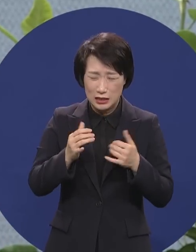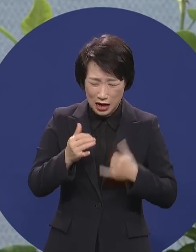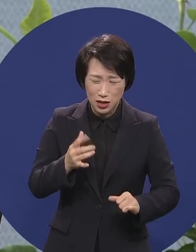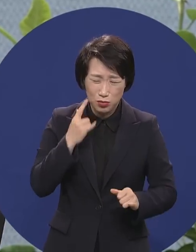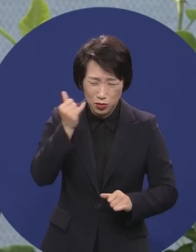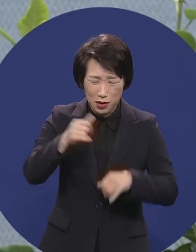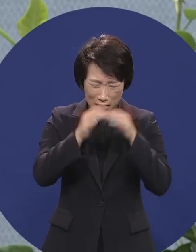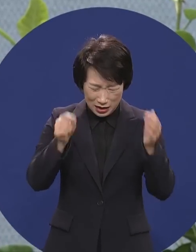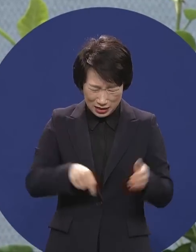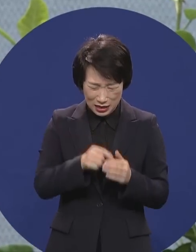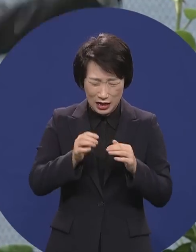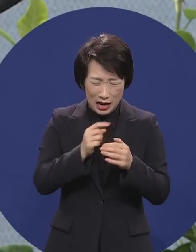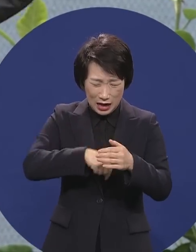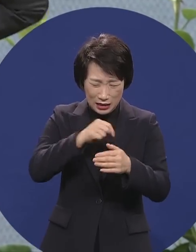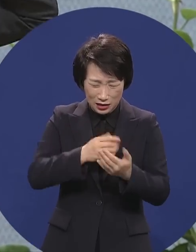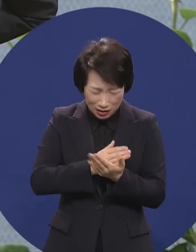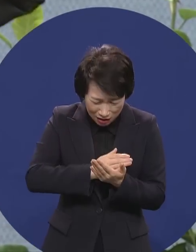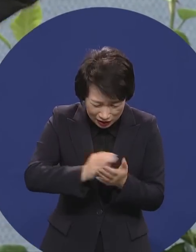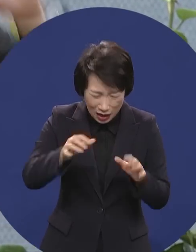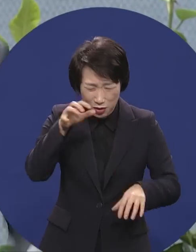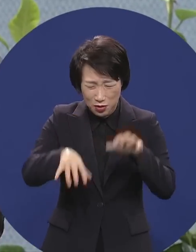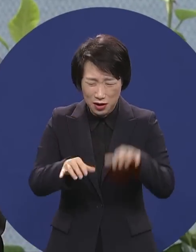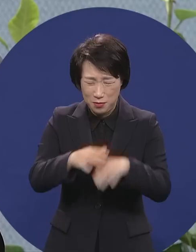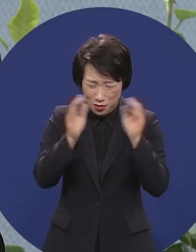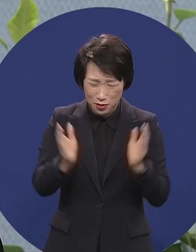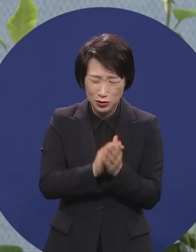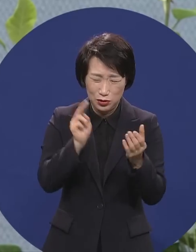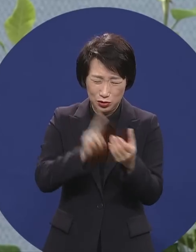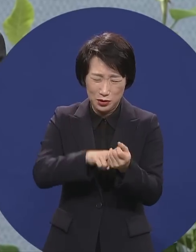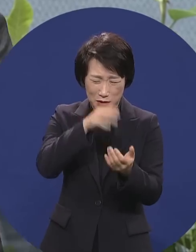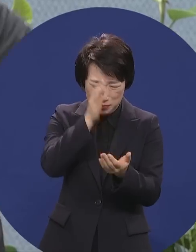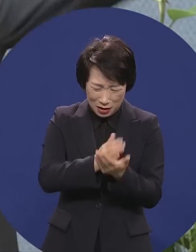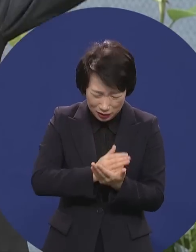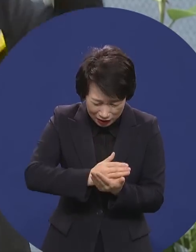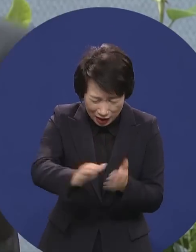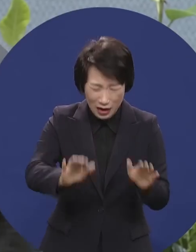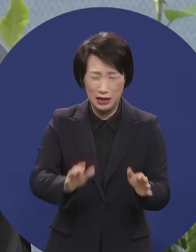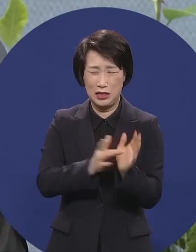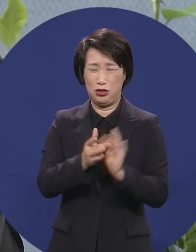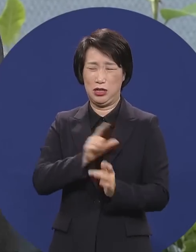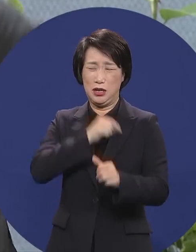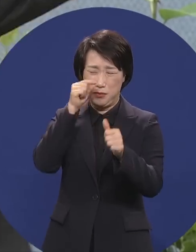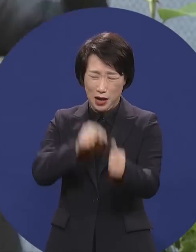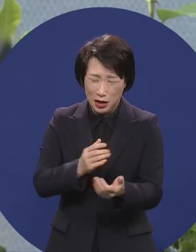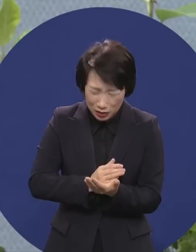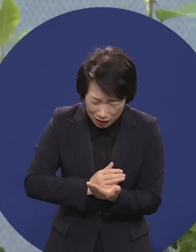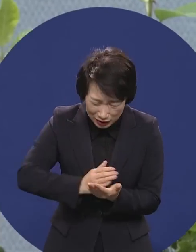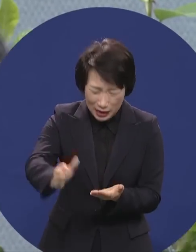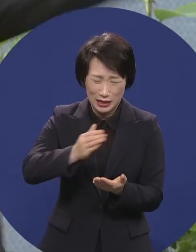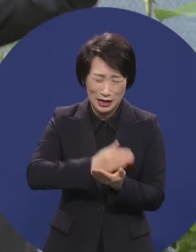부모에게도 싹 떠나가라. 구석구석에서 싹 떠나가라. 예수 명하노니 떠나가라.